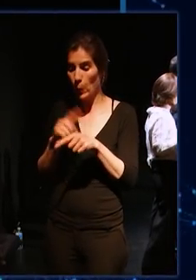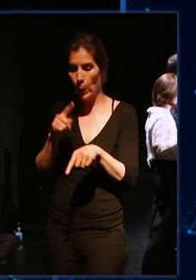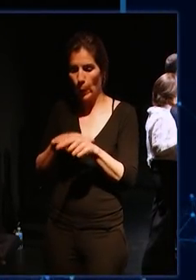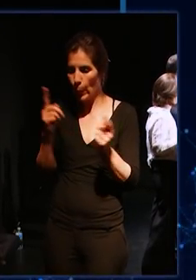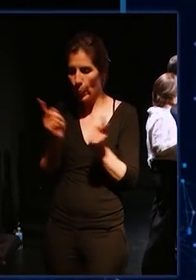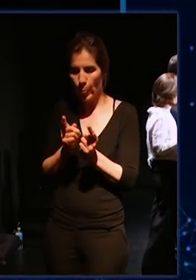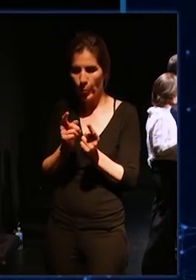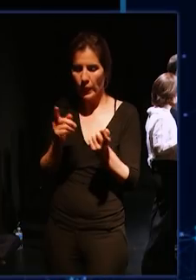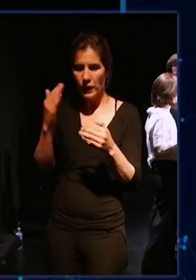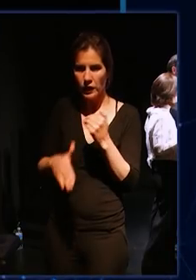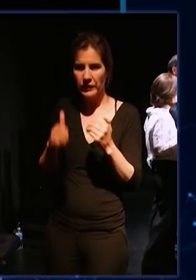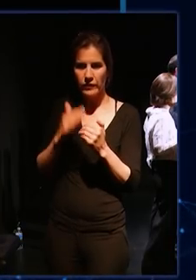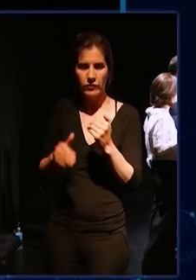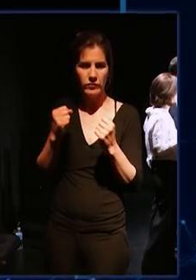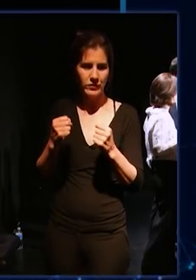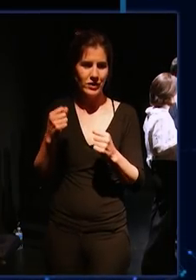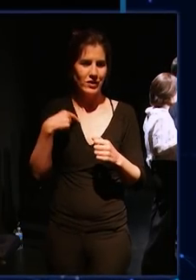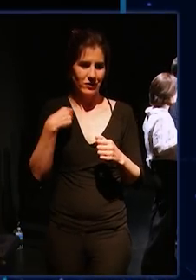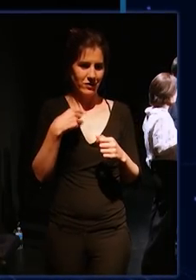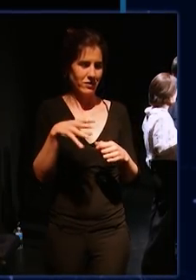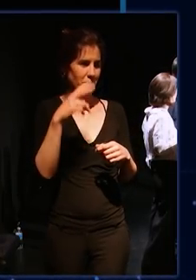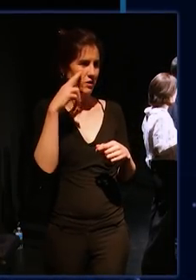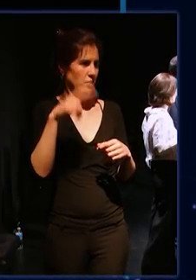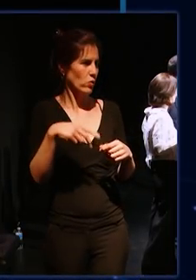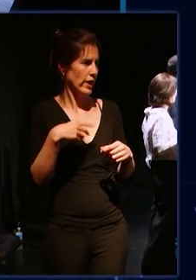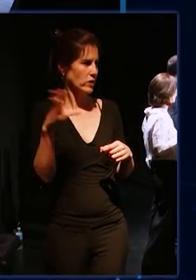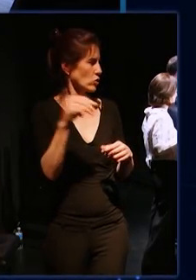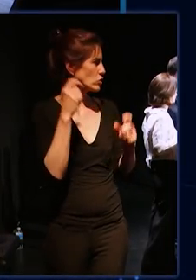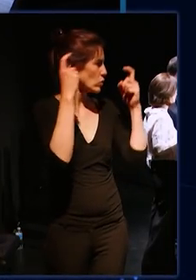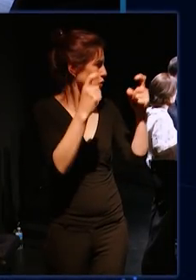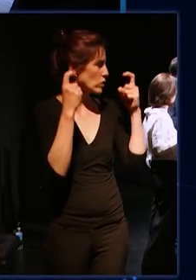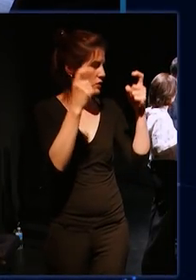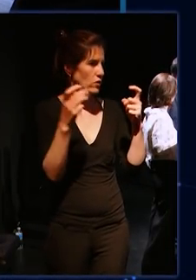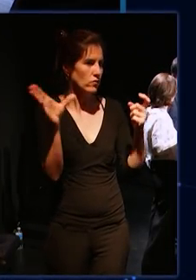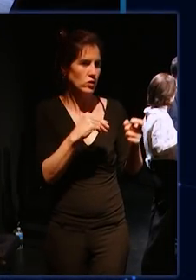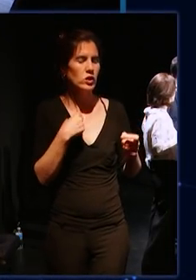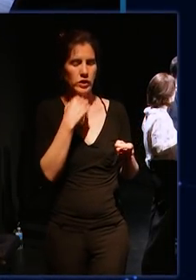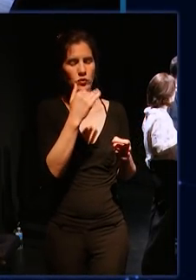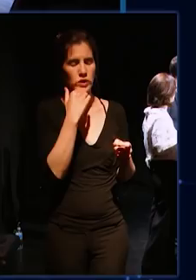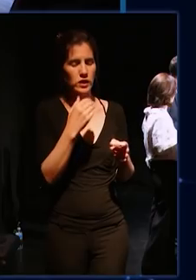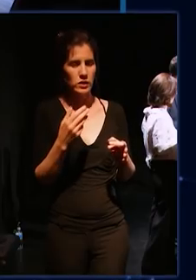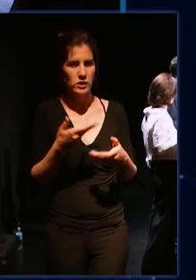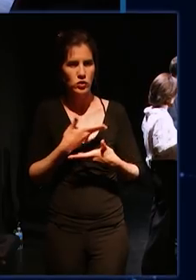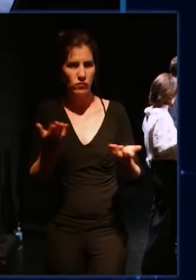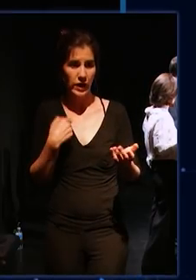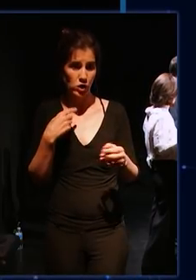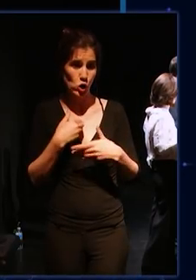dir veritat, que reconec que estan tots fent un gran... Sempre arribo que no... No sé si no, ens passa a tots. Jo sé que és complicat. Jo confio en que és així.